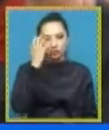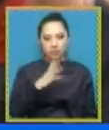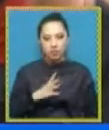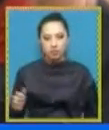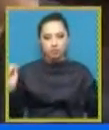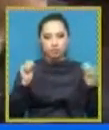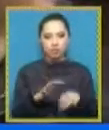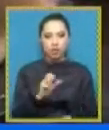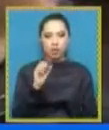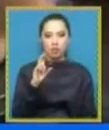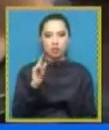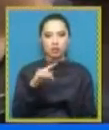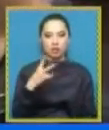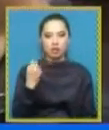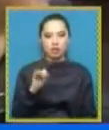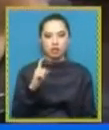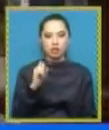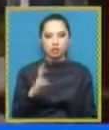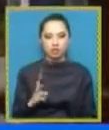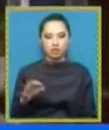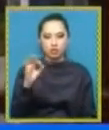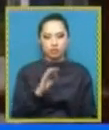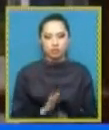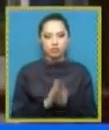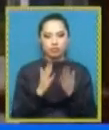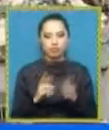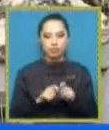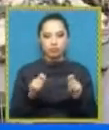Абылай хан жайында деректерді толықтырып, ғылыми оқулық шығаруды